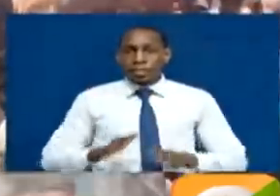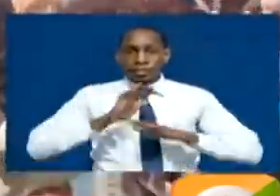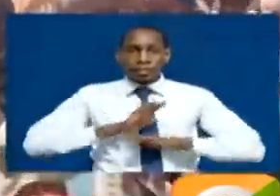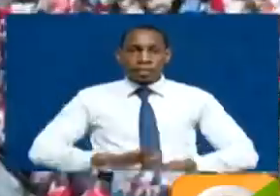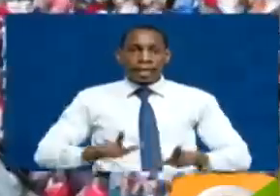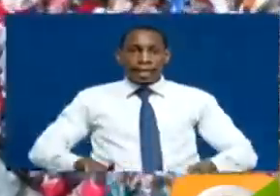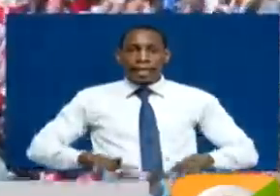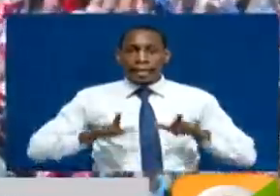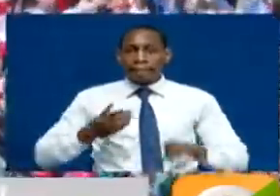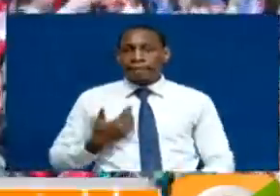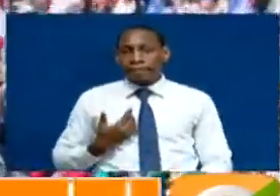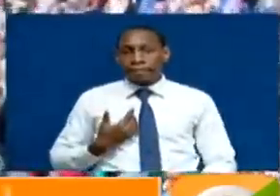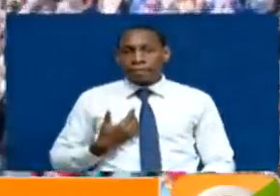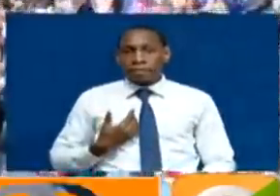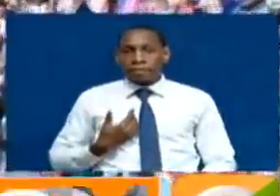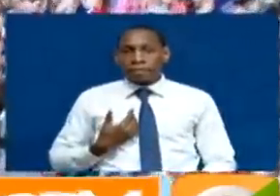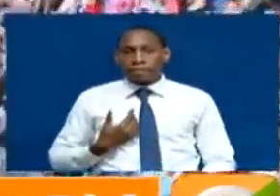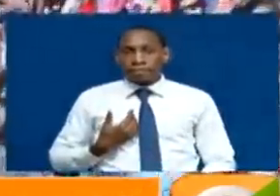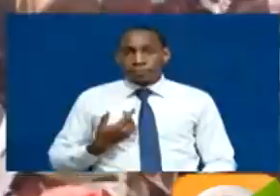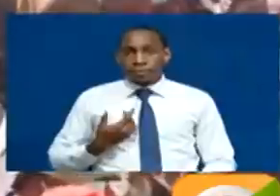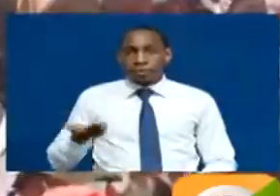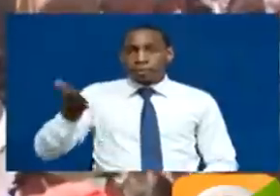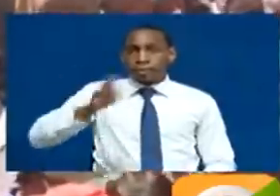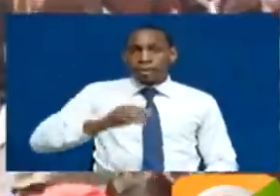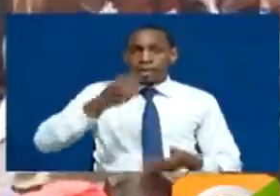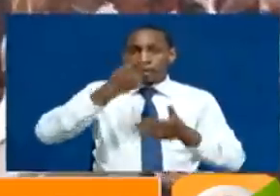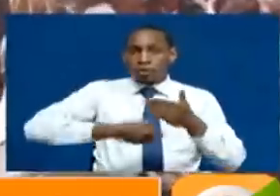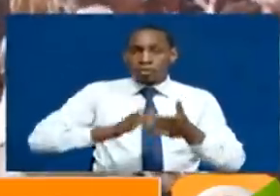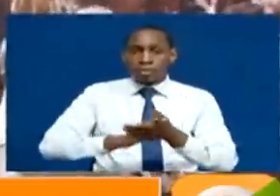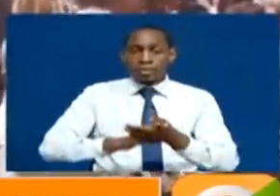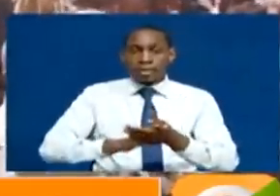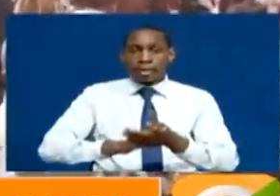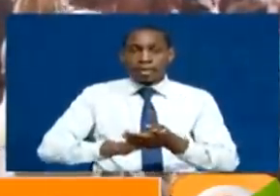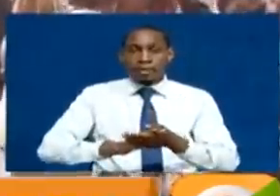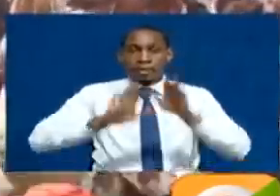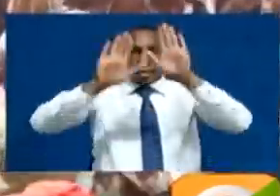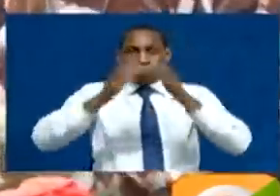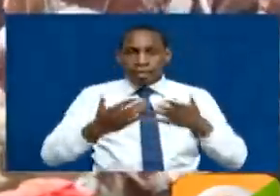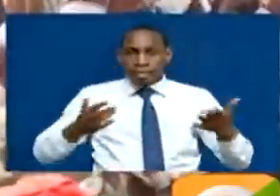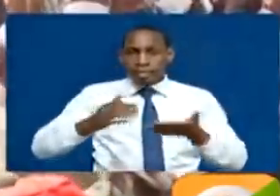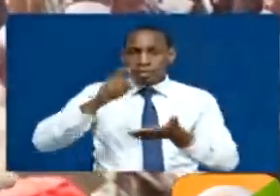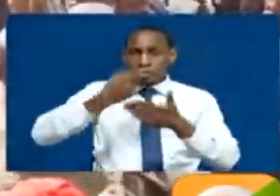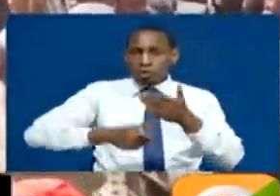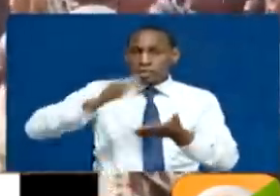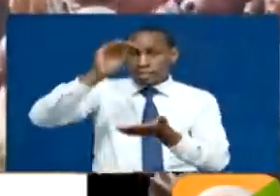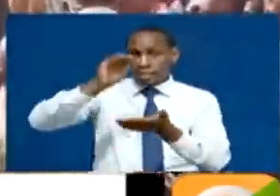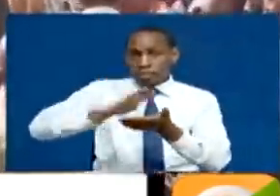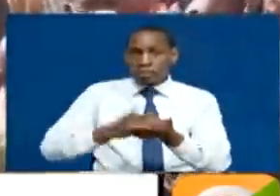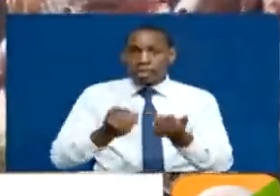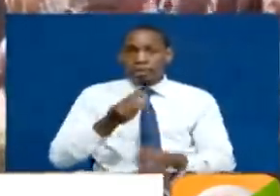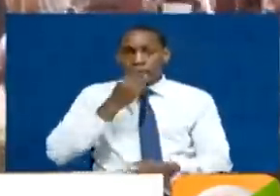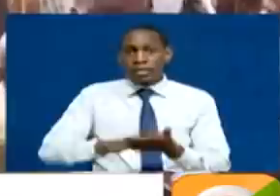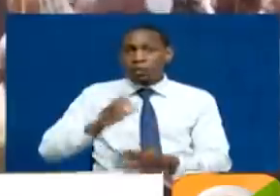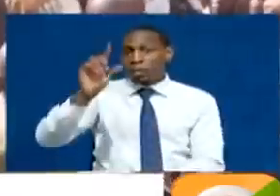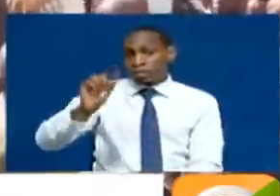afueni kimaisha. Tutarejesha bei ya bidhaa muhimu chini. Bei ya chakula